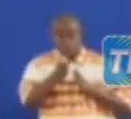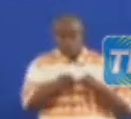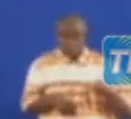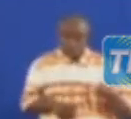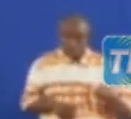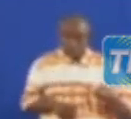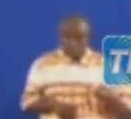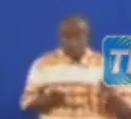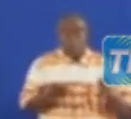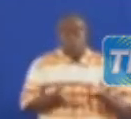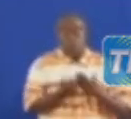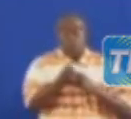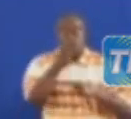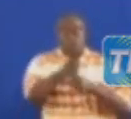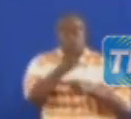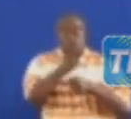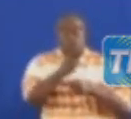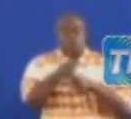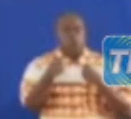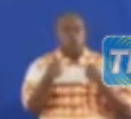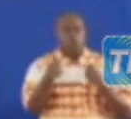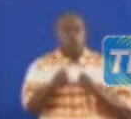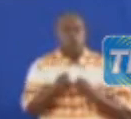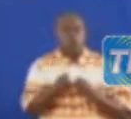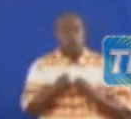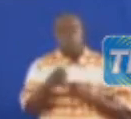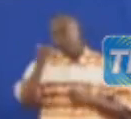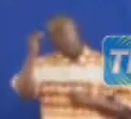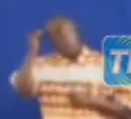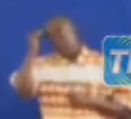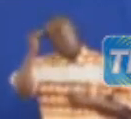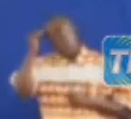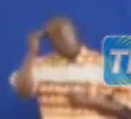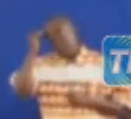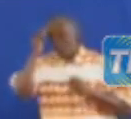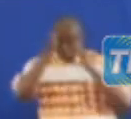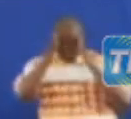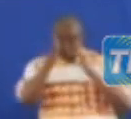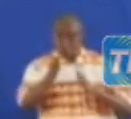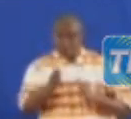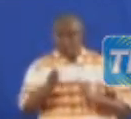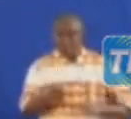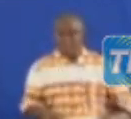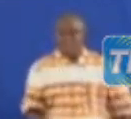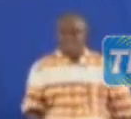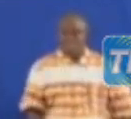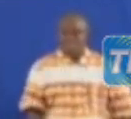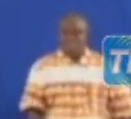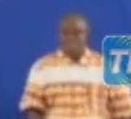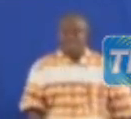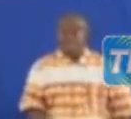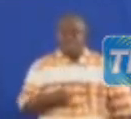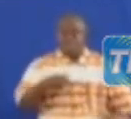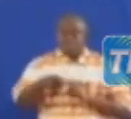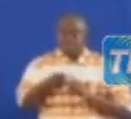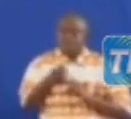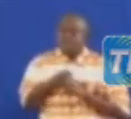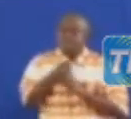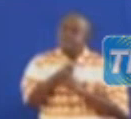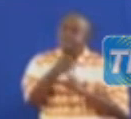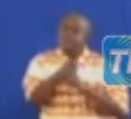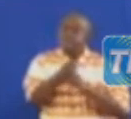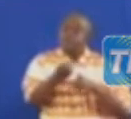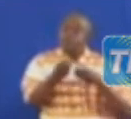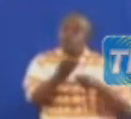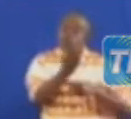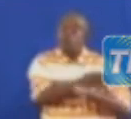mitaa watafanya kazi kwa juhudi, maarifa na uadilifu mkubwa. Lakini pia inasisitizwa utoaji wa